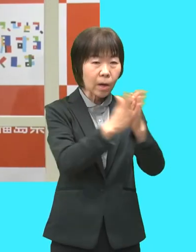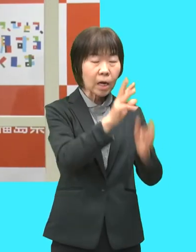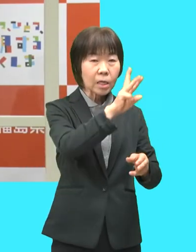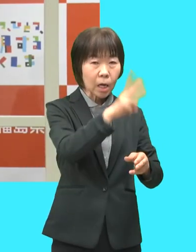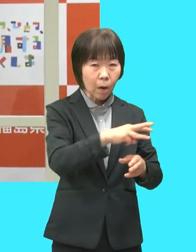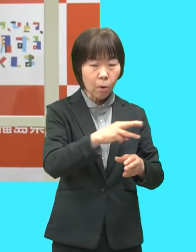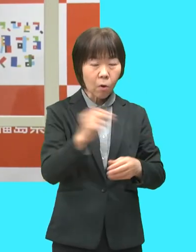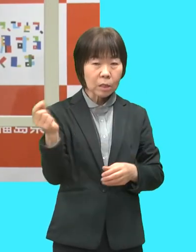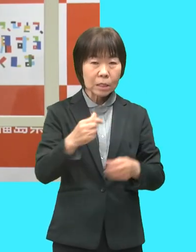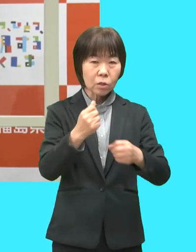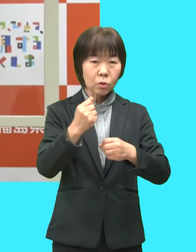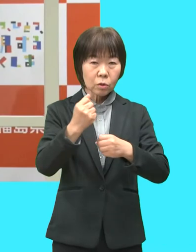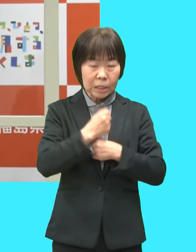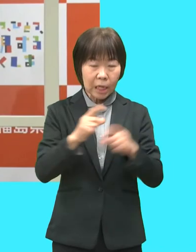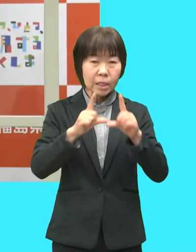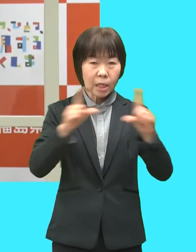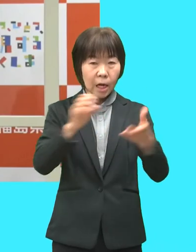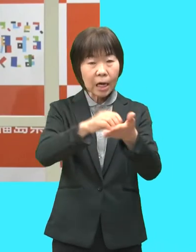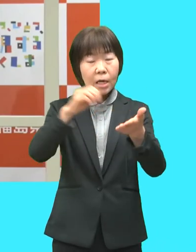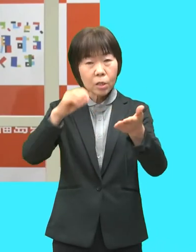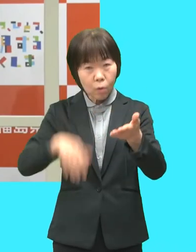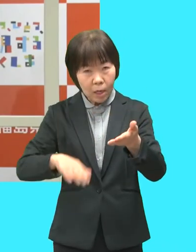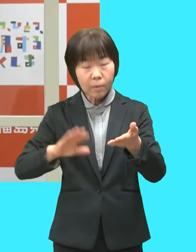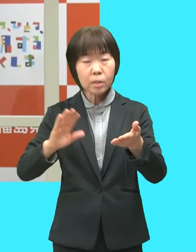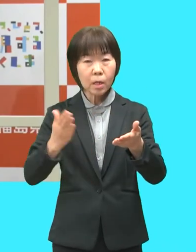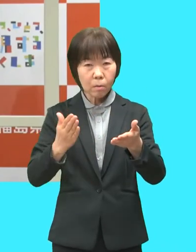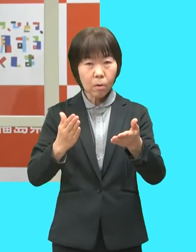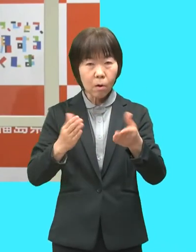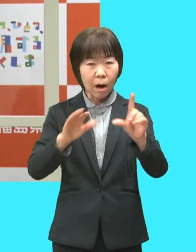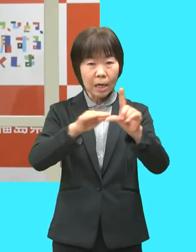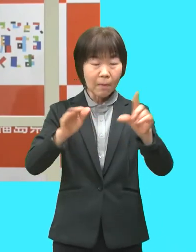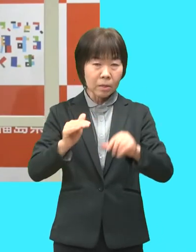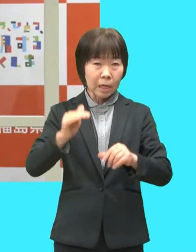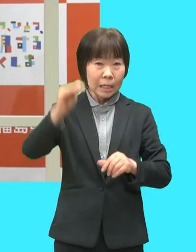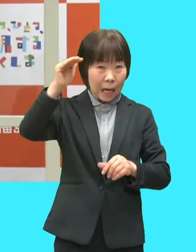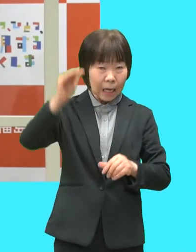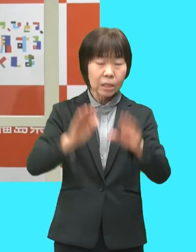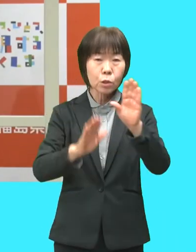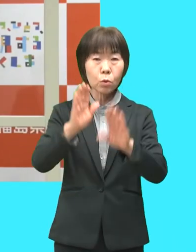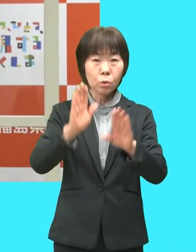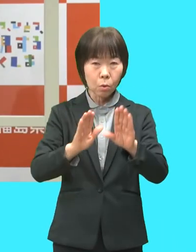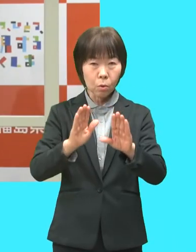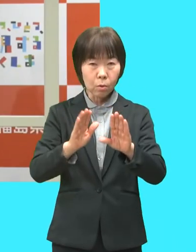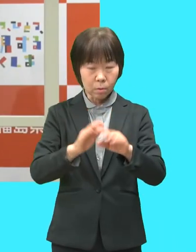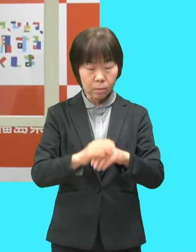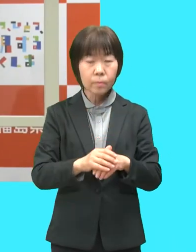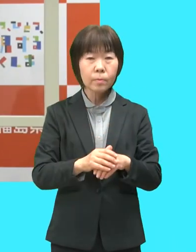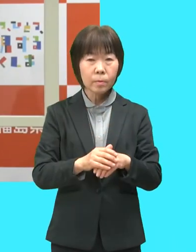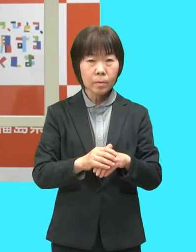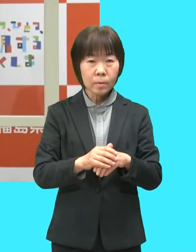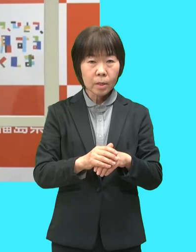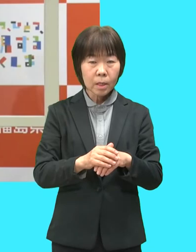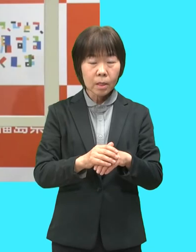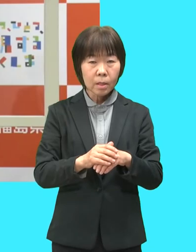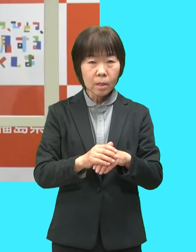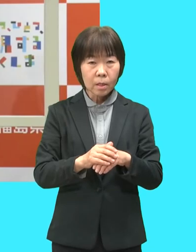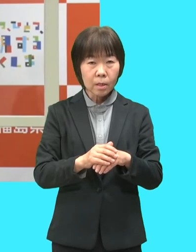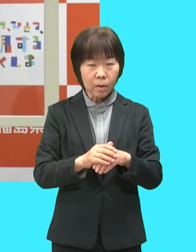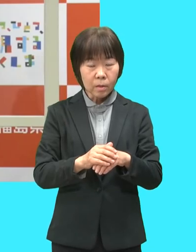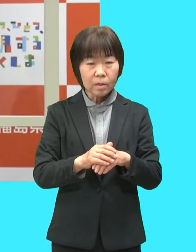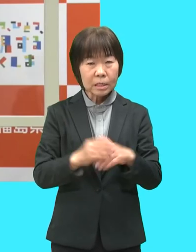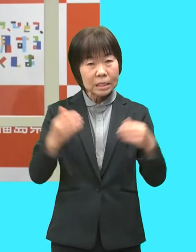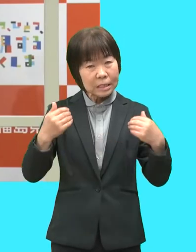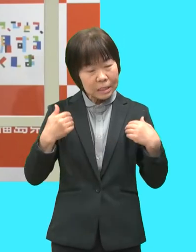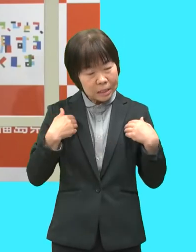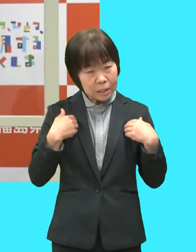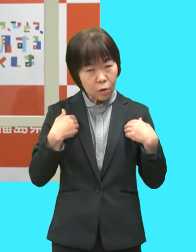されてはおりますが、やはり依然として高い水準にあることは変わっておりません。したがってやはりできるだけその必